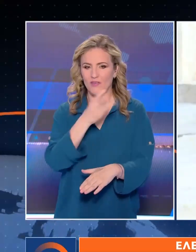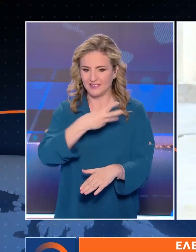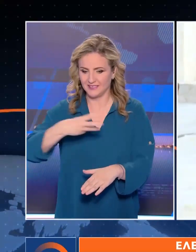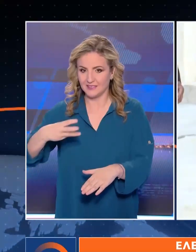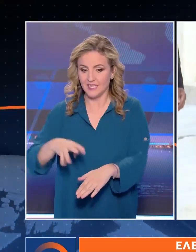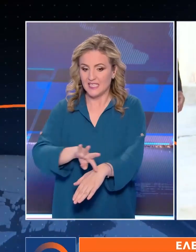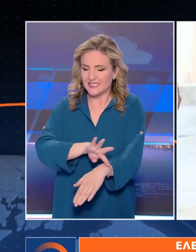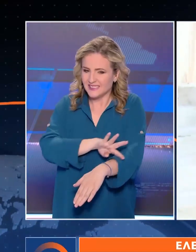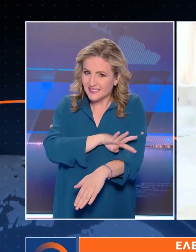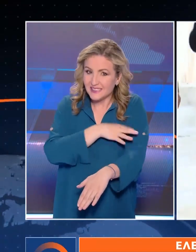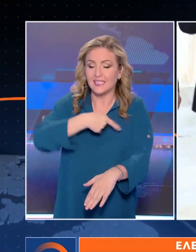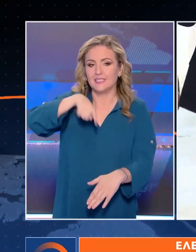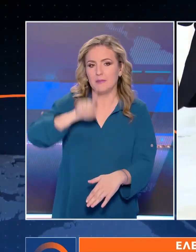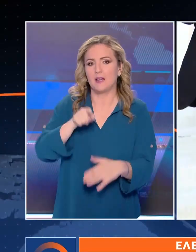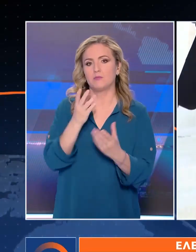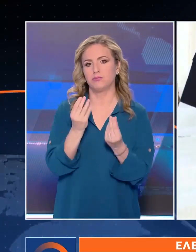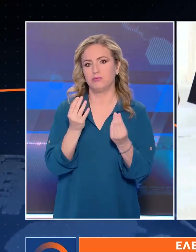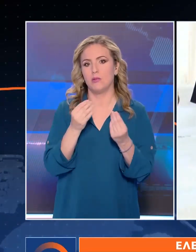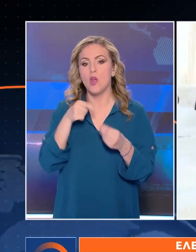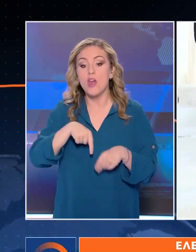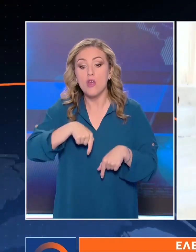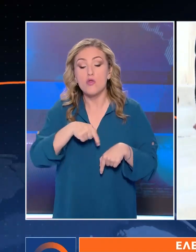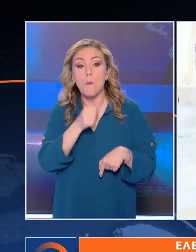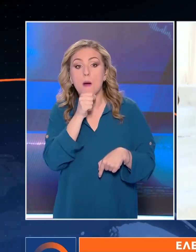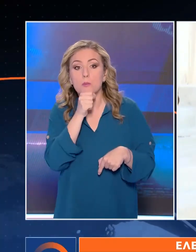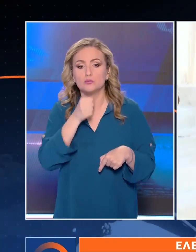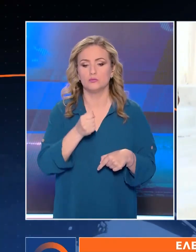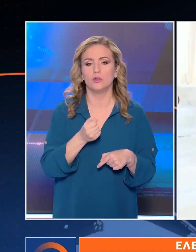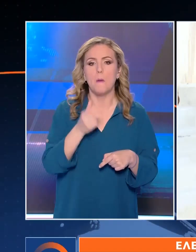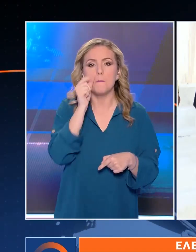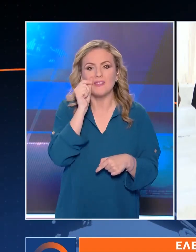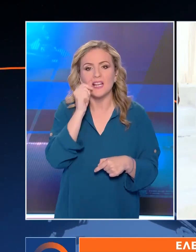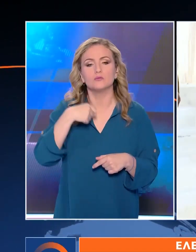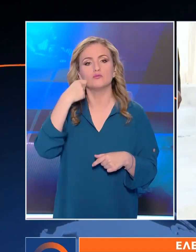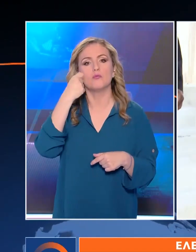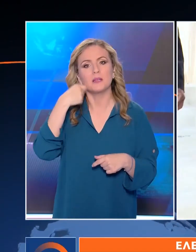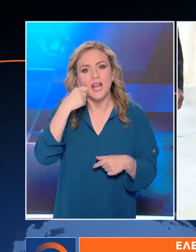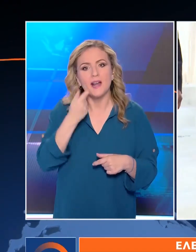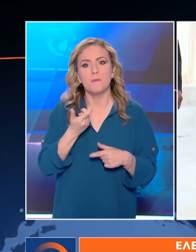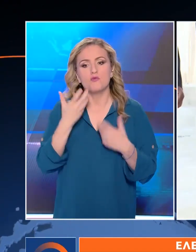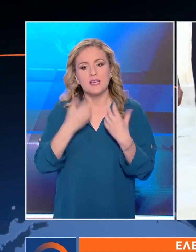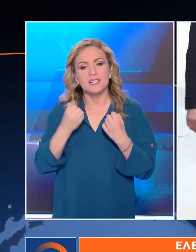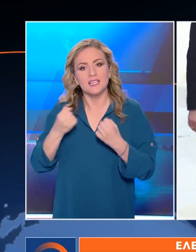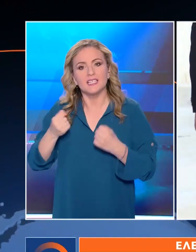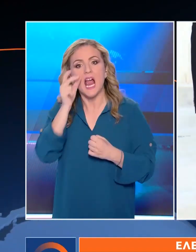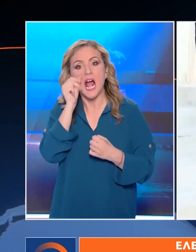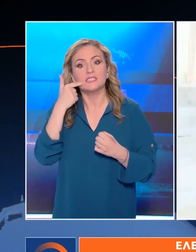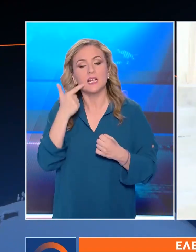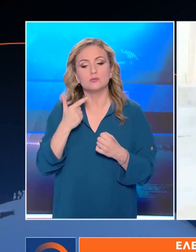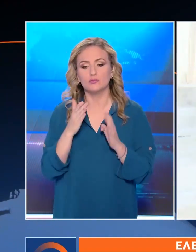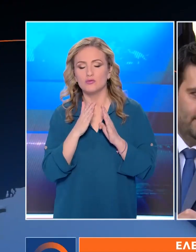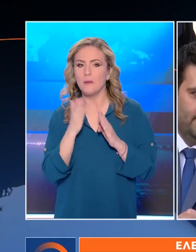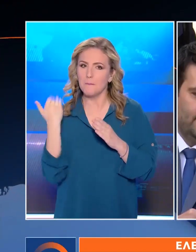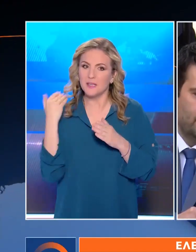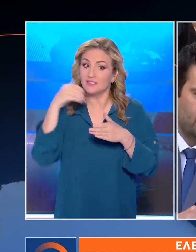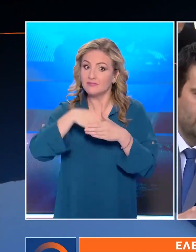συνάδελφε, γιατί εδώ ήταν ο παππούς μου, εδώ ήταν ο πατέρας μου, εδώ ήταν η μάνα μου και εδώ ήταν και ο άντρας μου για ένα